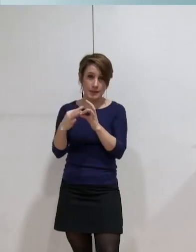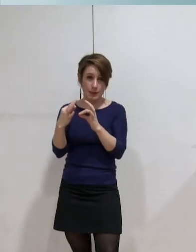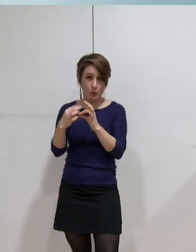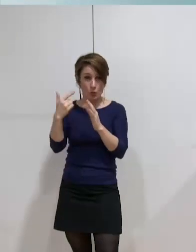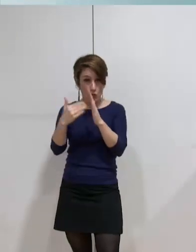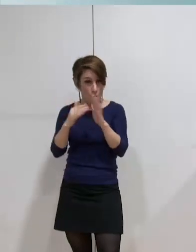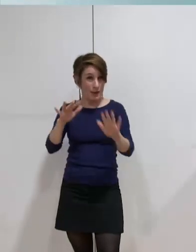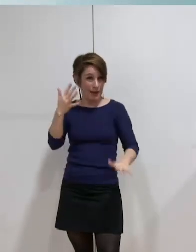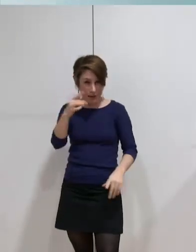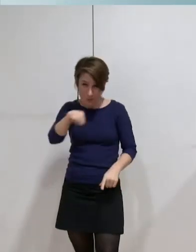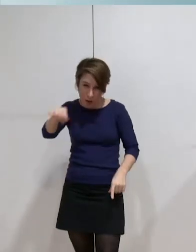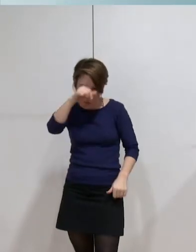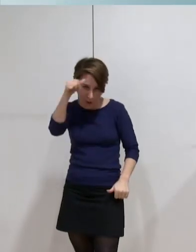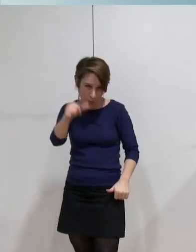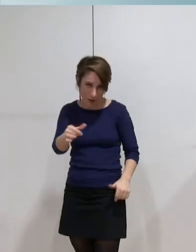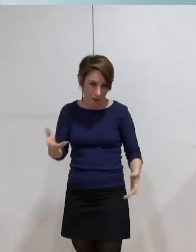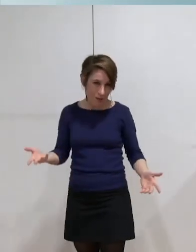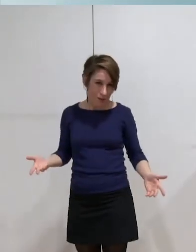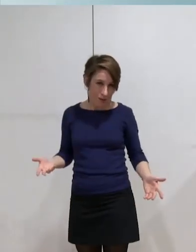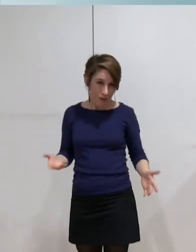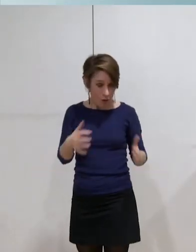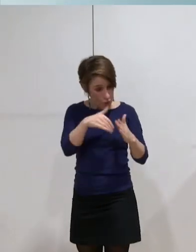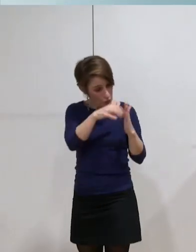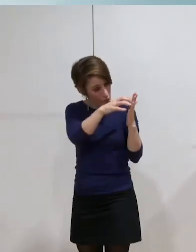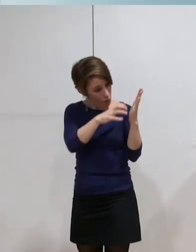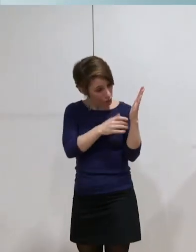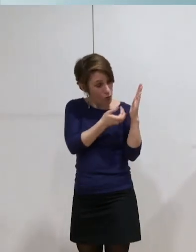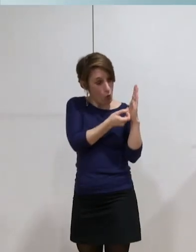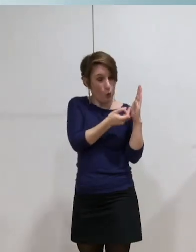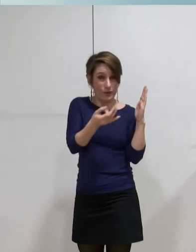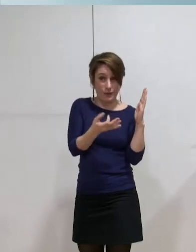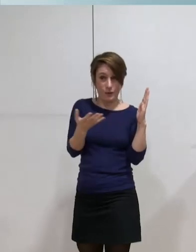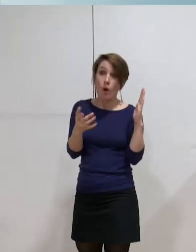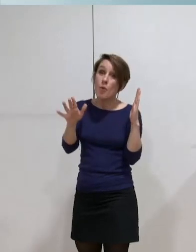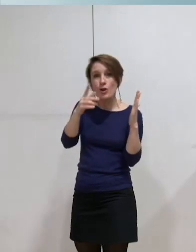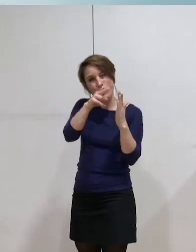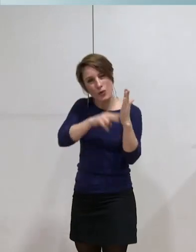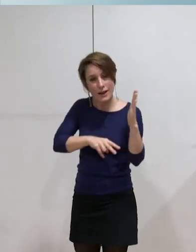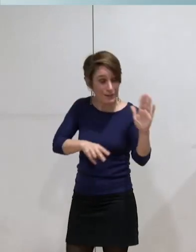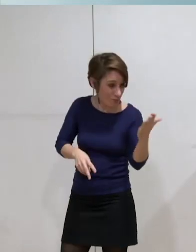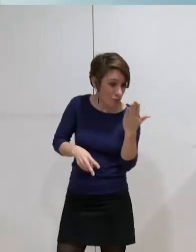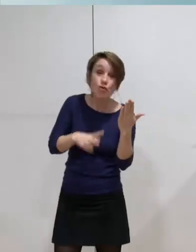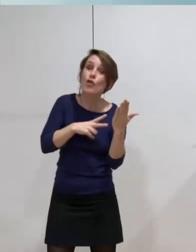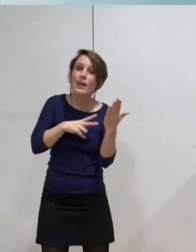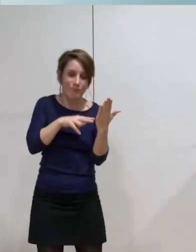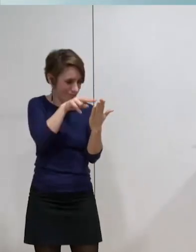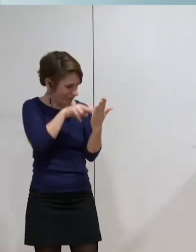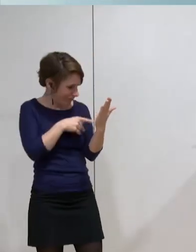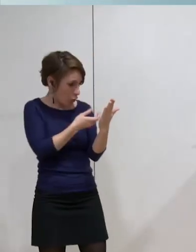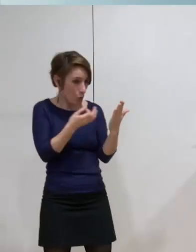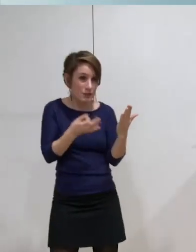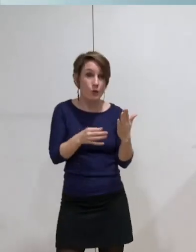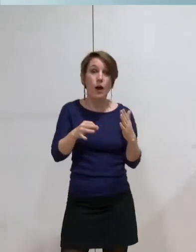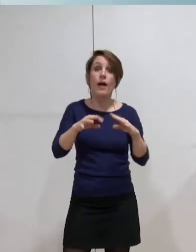2015 il est indiqué que je je vais vous la lire puisque je l'ai sous les yeux sur le secteur